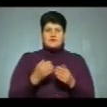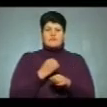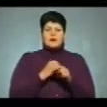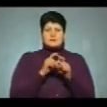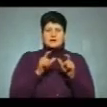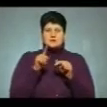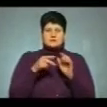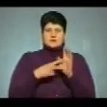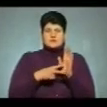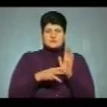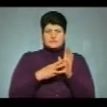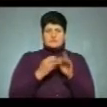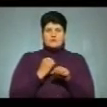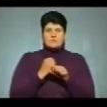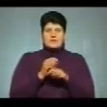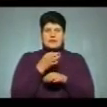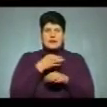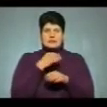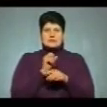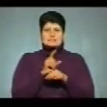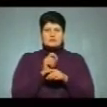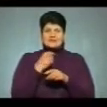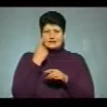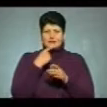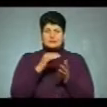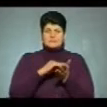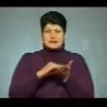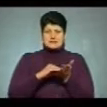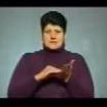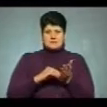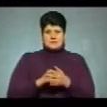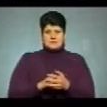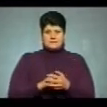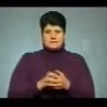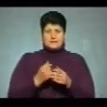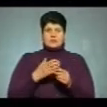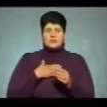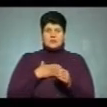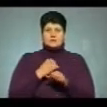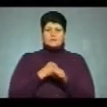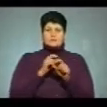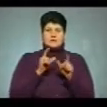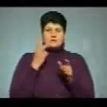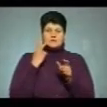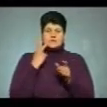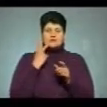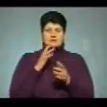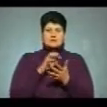78 також виготовляють ліки на замовлення за індивідуальними лікарськими рецептами. Наша аптека постійно займається